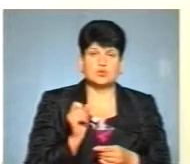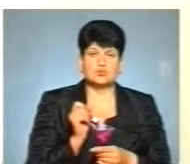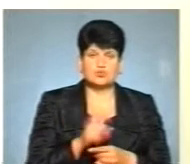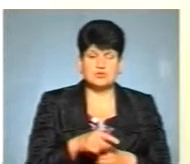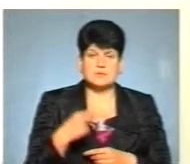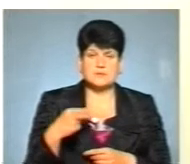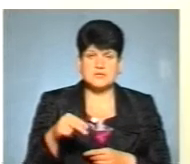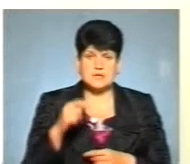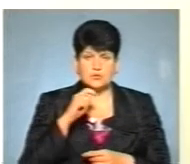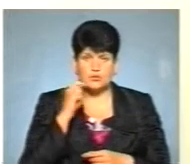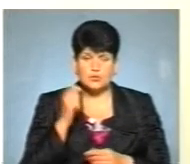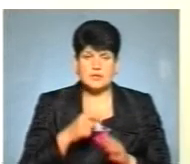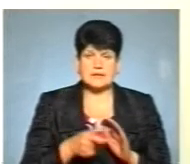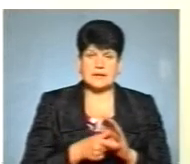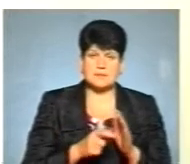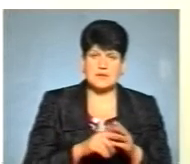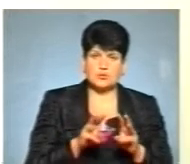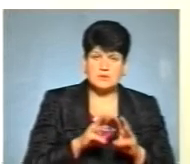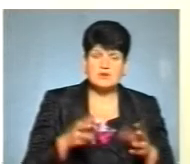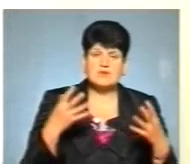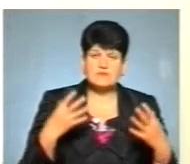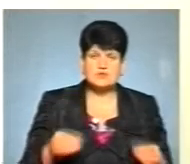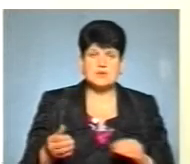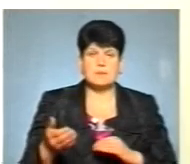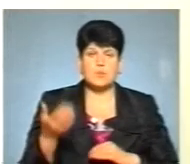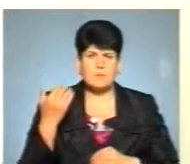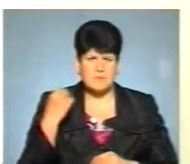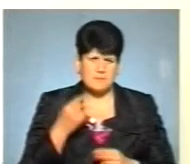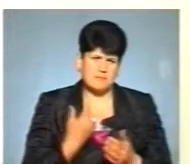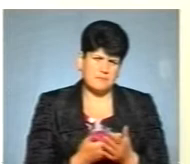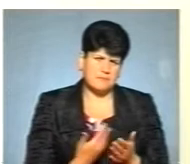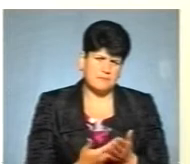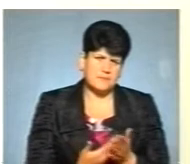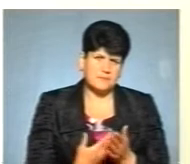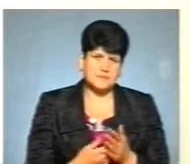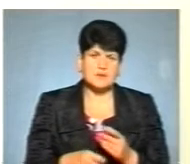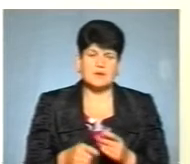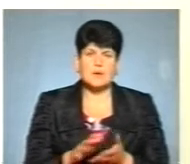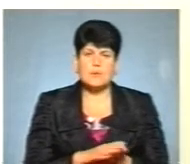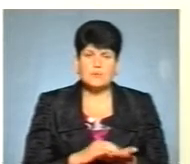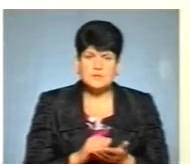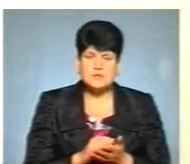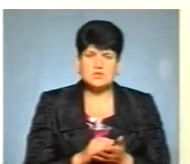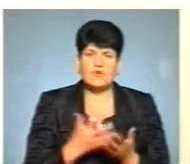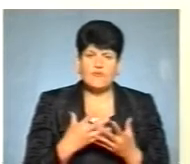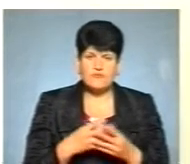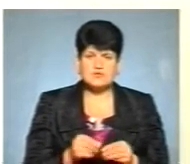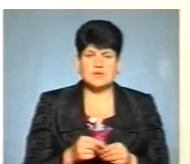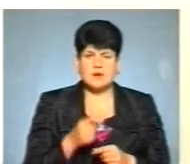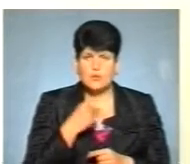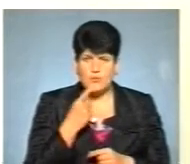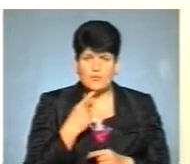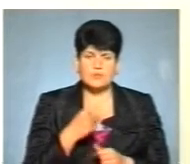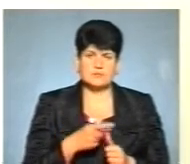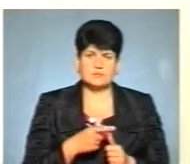України і Кабінетом міністрів, і вже попередні збитки, навіть ті, що ми не бачили, але попередні суми вже називаються,